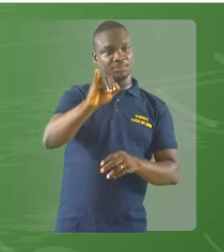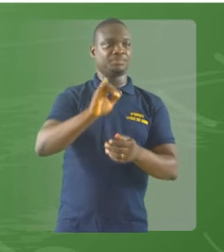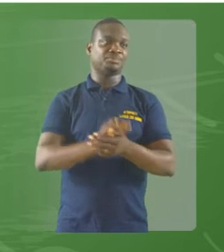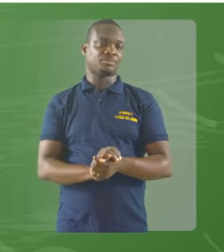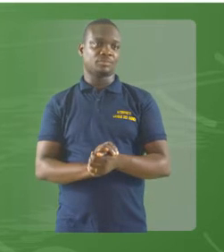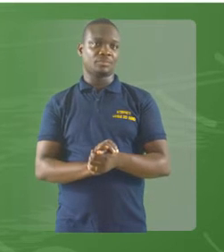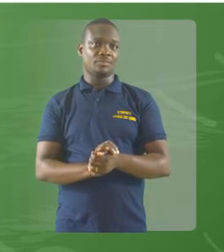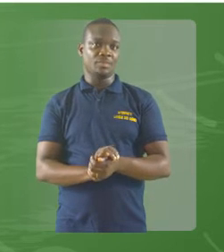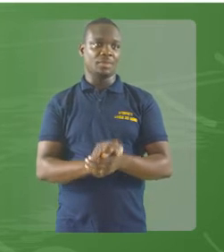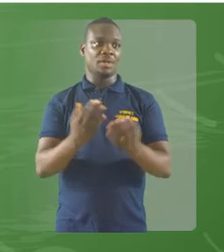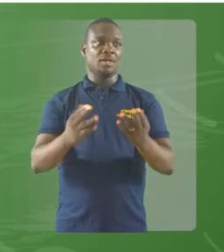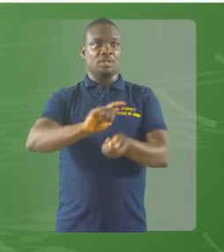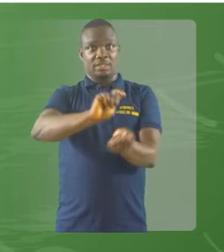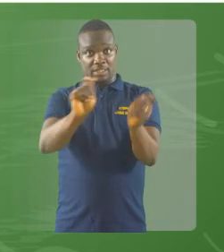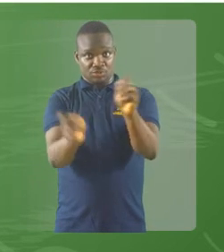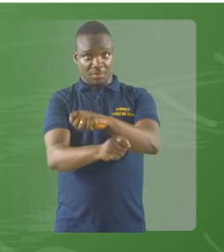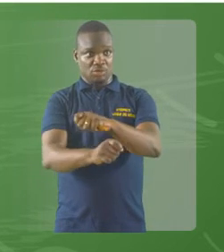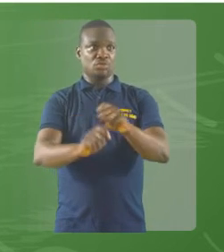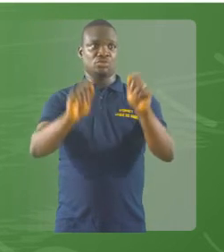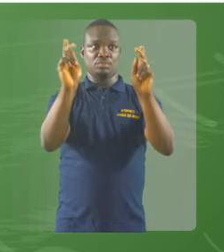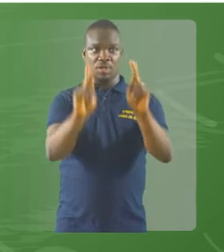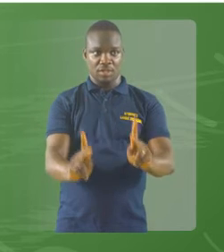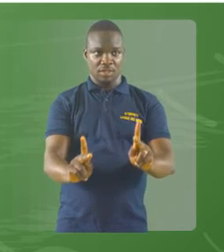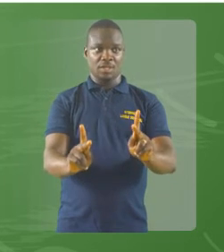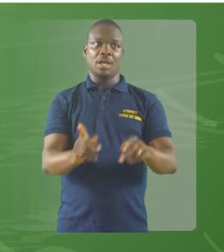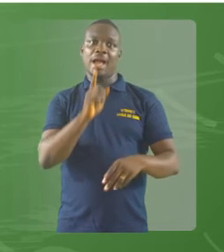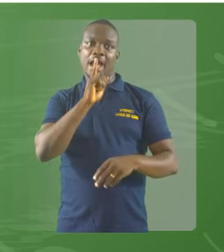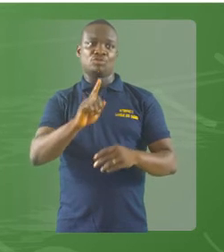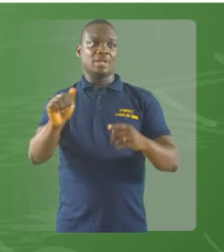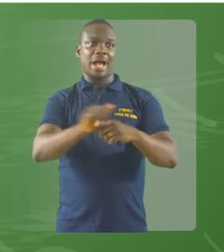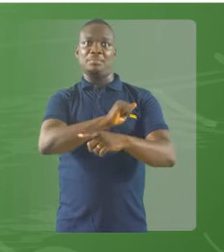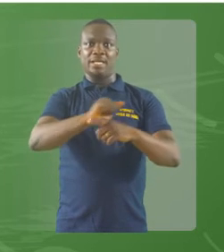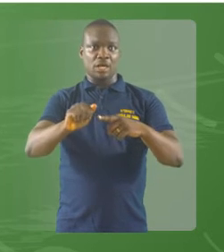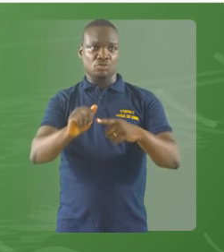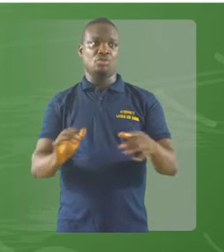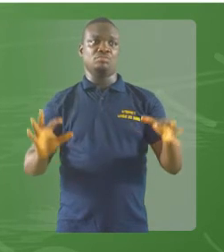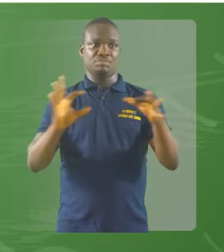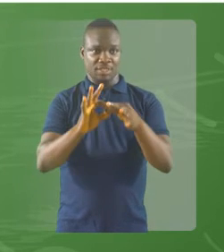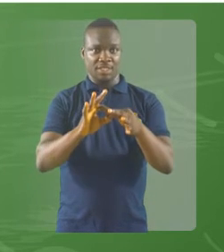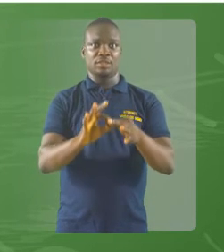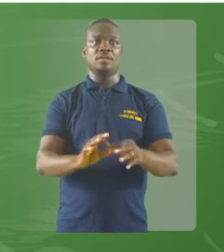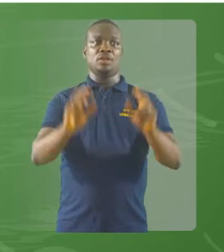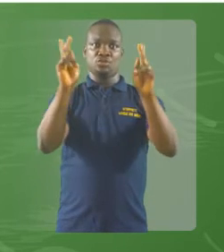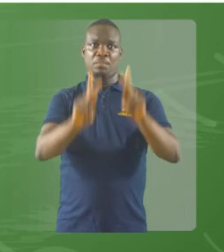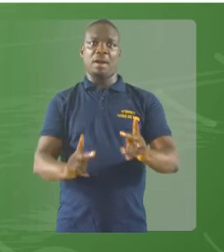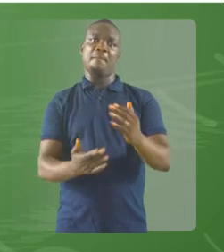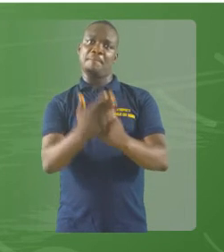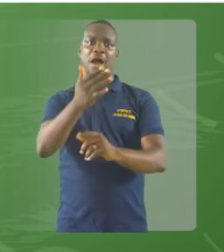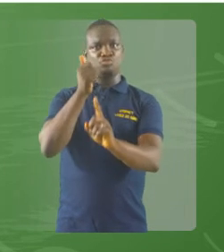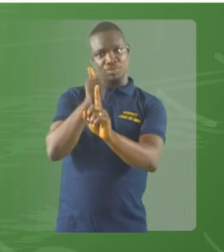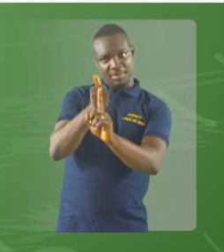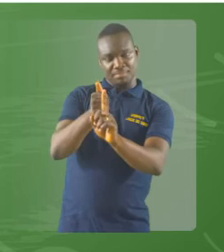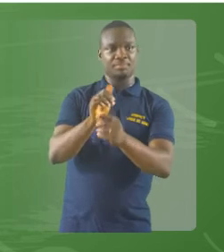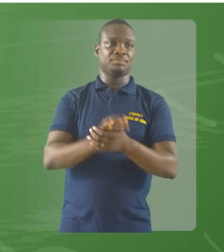OJ. Une transformation du plan est une application bijective du plan dans lui-même.